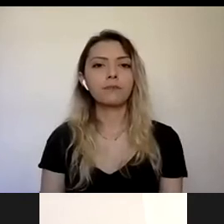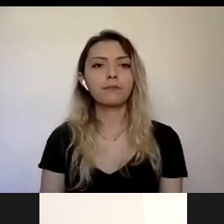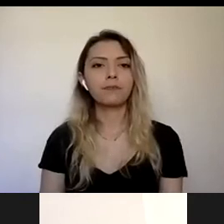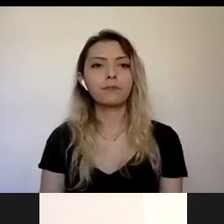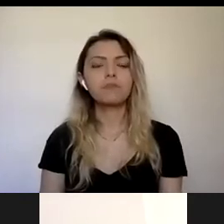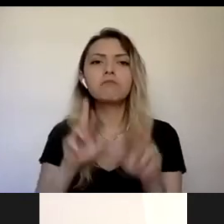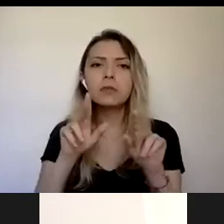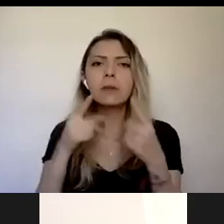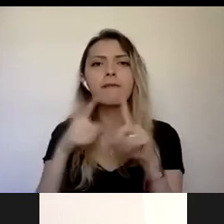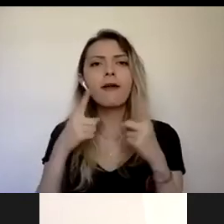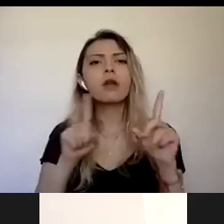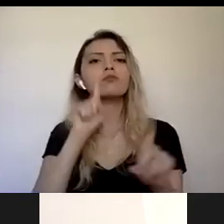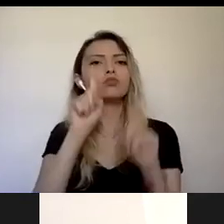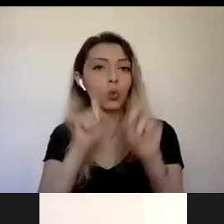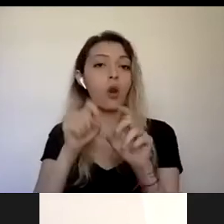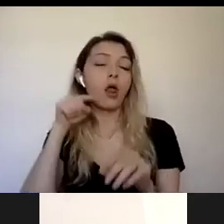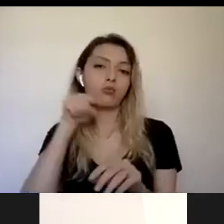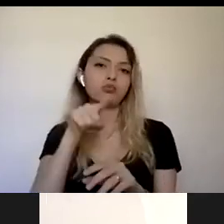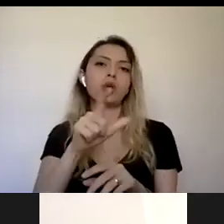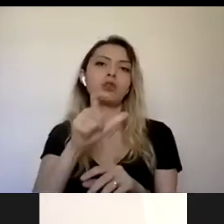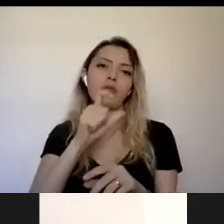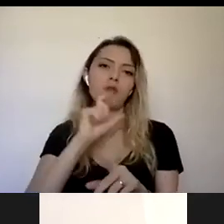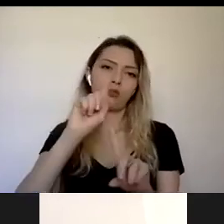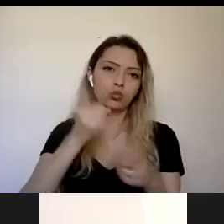gibi sorular soracaksınız. Onların hiçbiri doğrudan